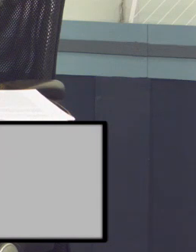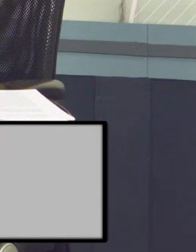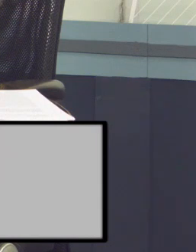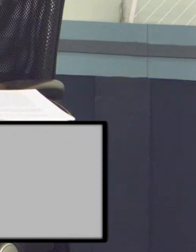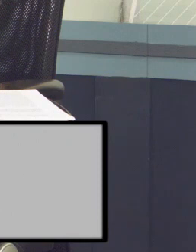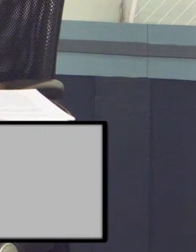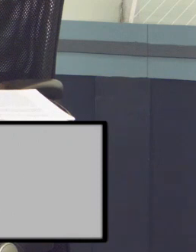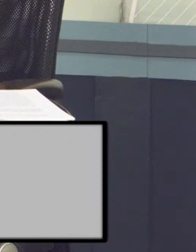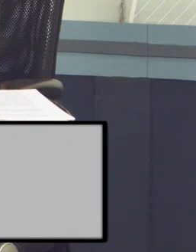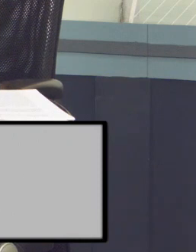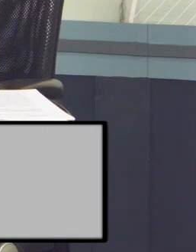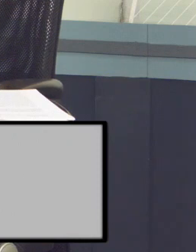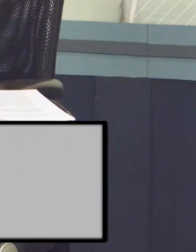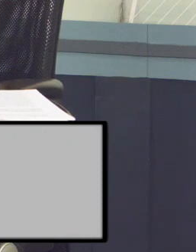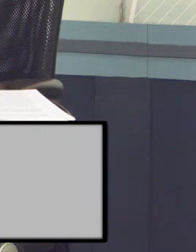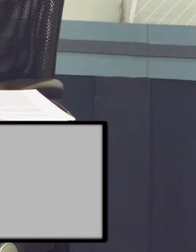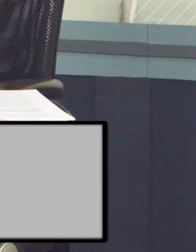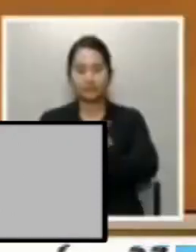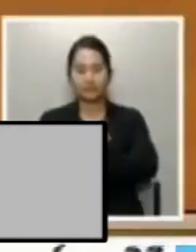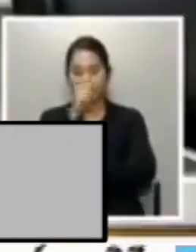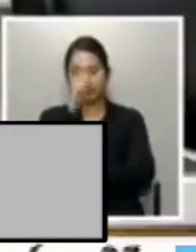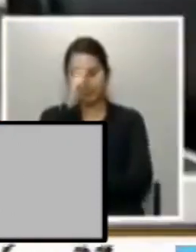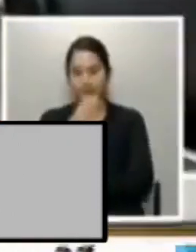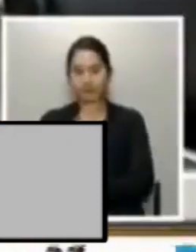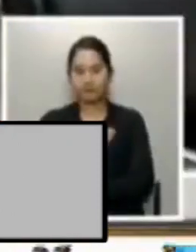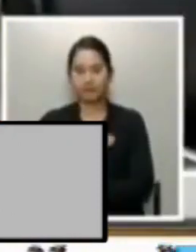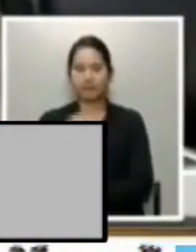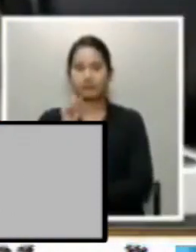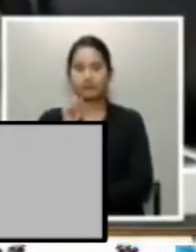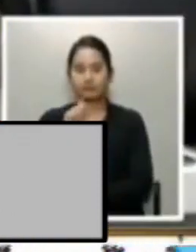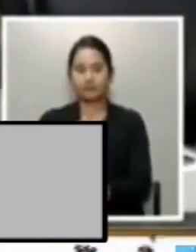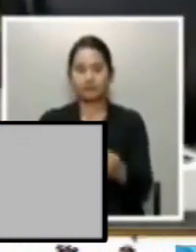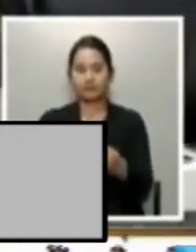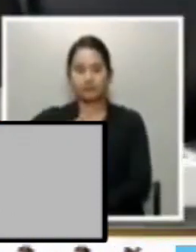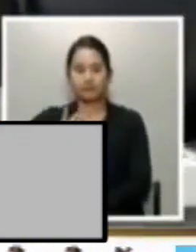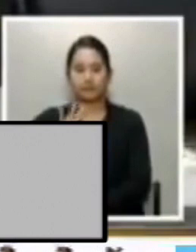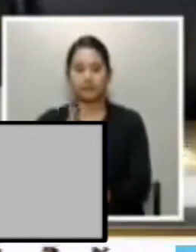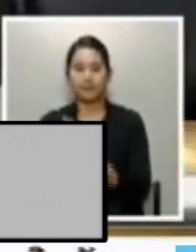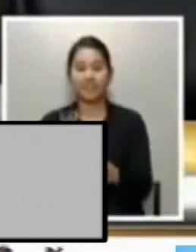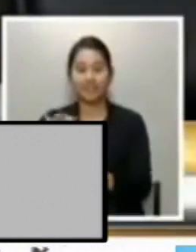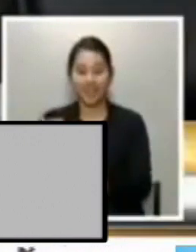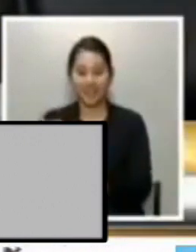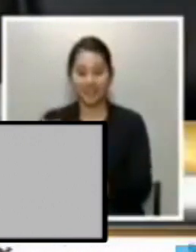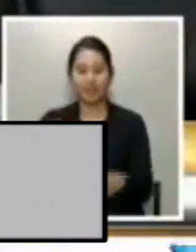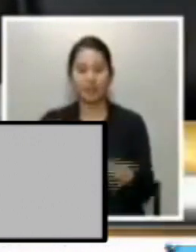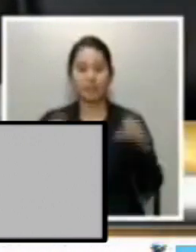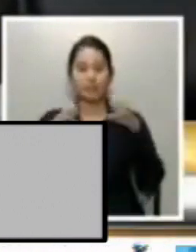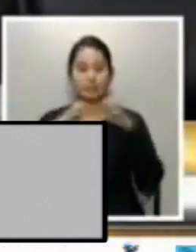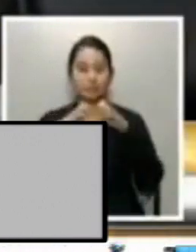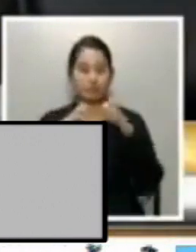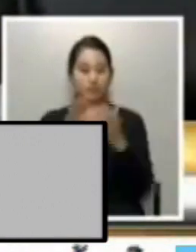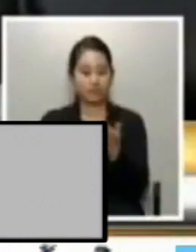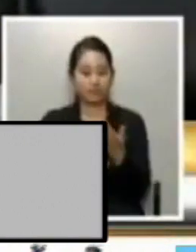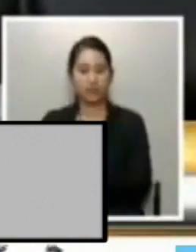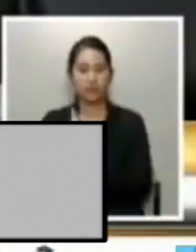หารือประธานสภาว่าจะทำหนังสือสอบถาม CEO Nation ก็คือสมชายมีเสนเนี่ย